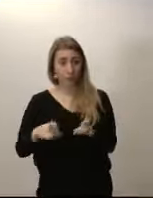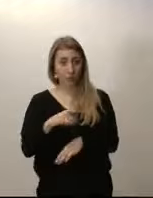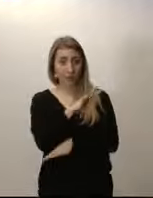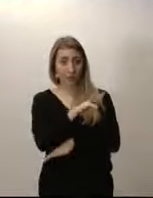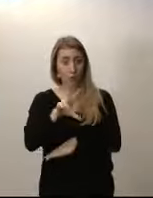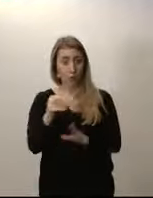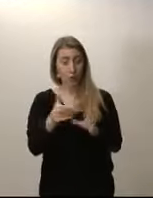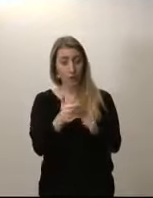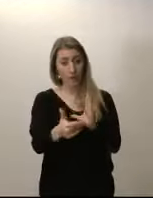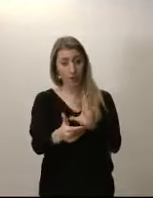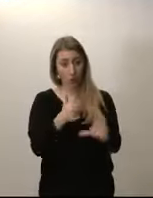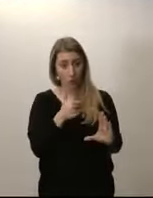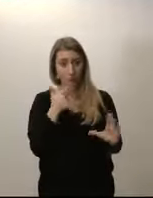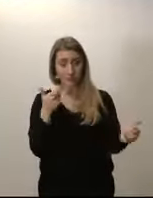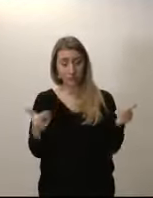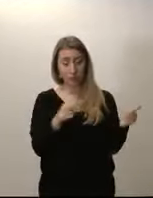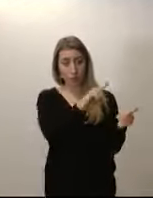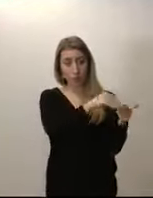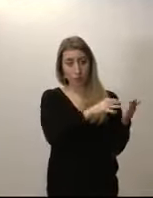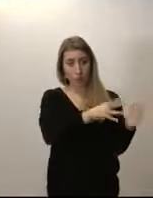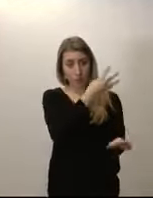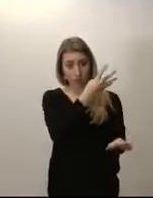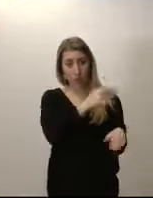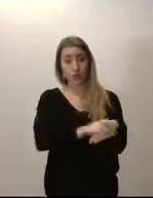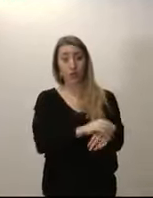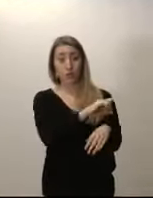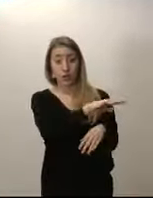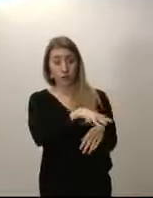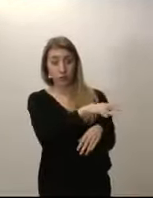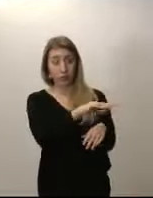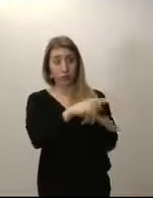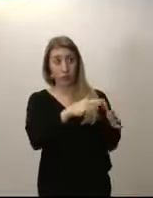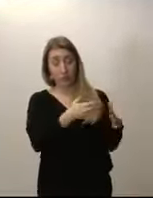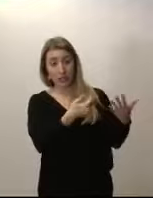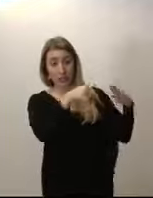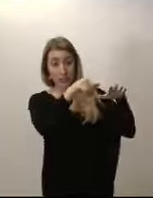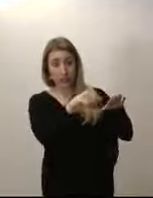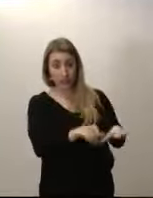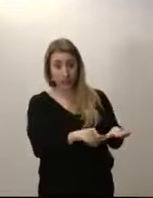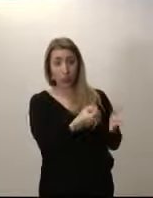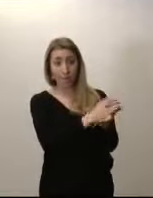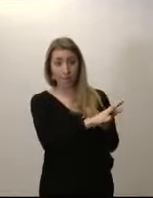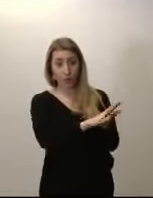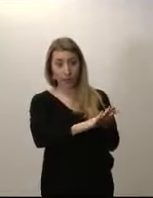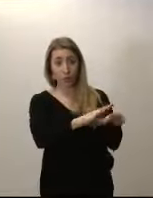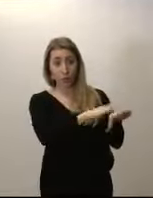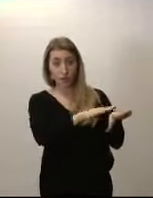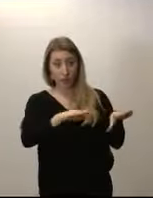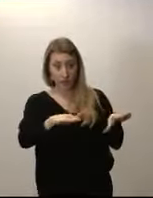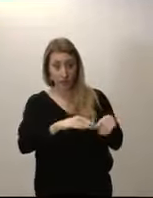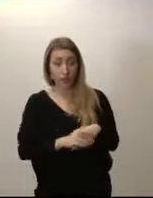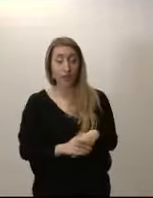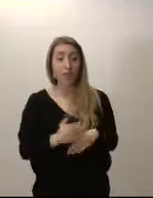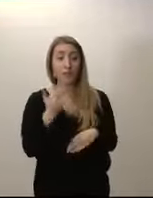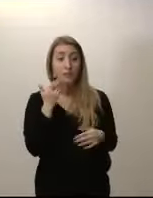euros par rapport à 2014. 2014, nous étions qu'à 6 mois de gratuité des parkings. Et donc, si